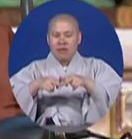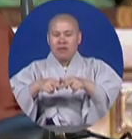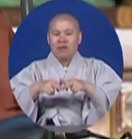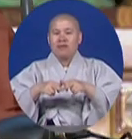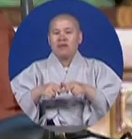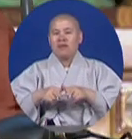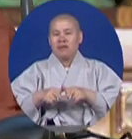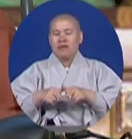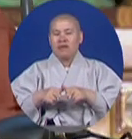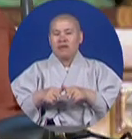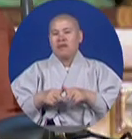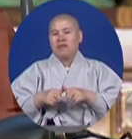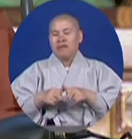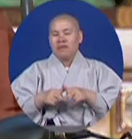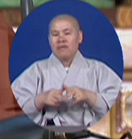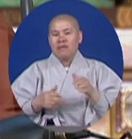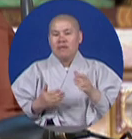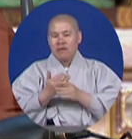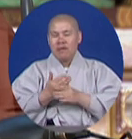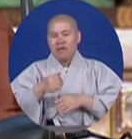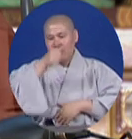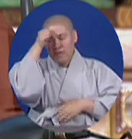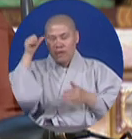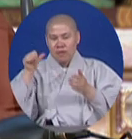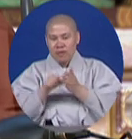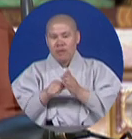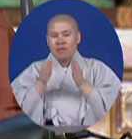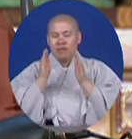평생 코를 짊어지고 사는 거예요.